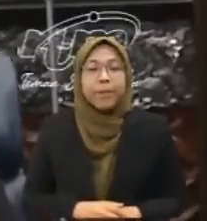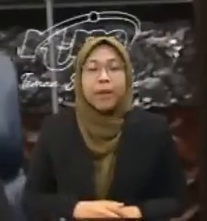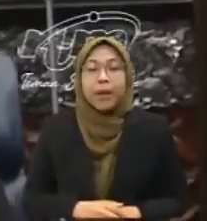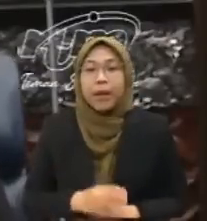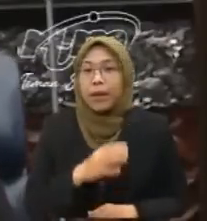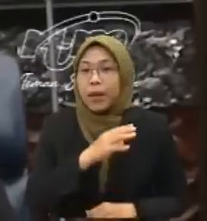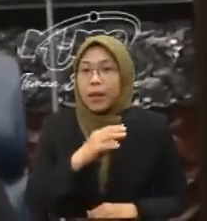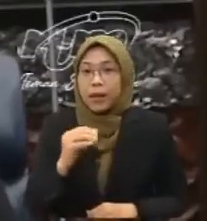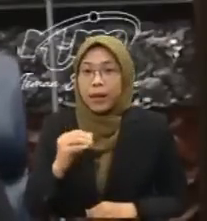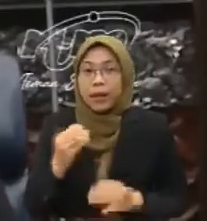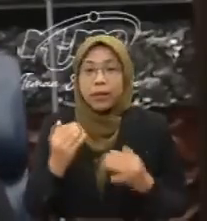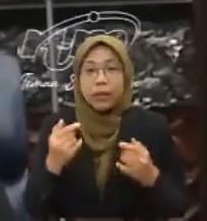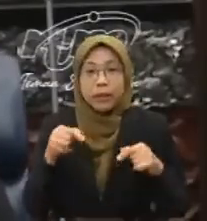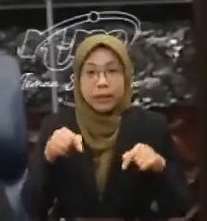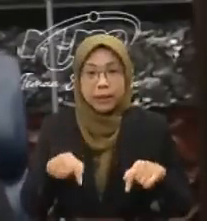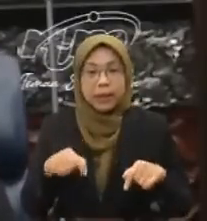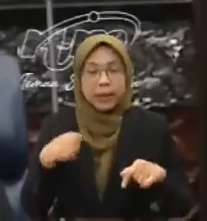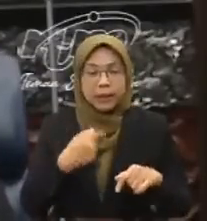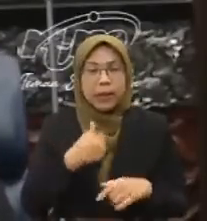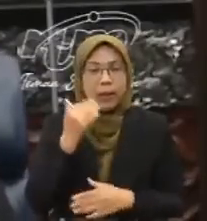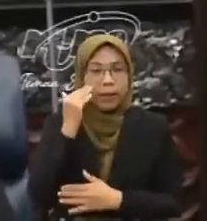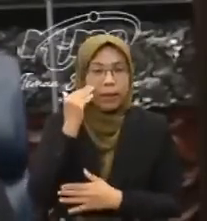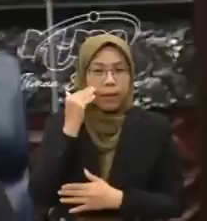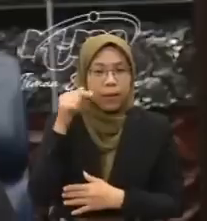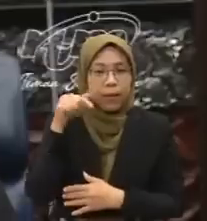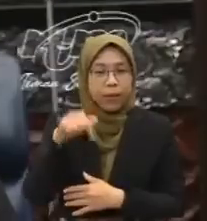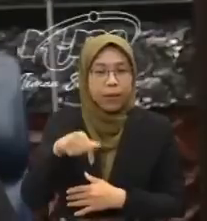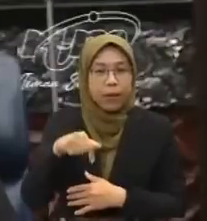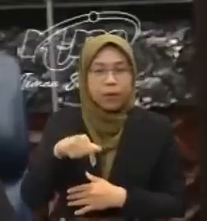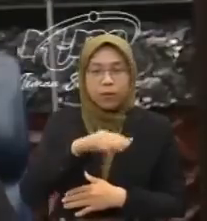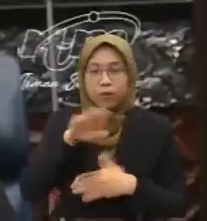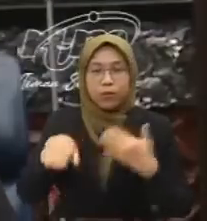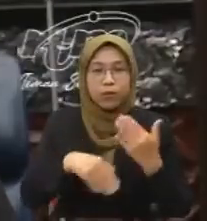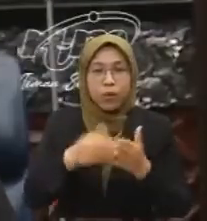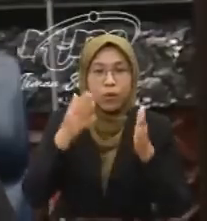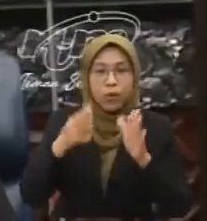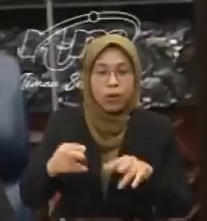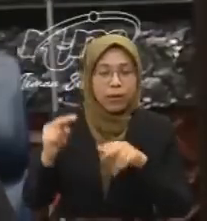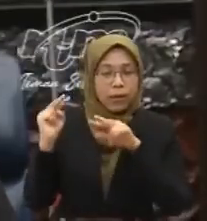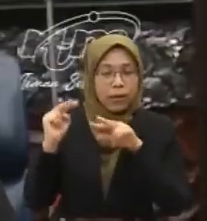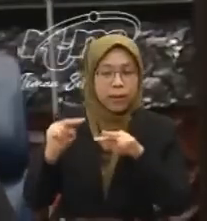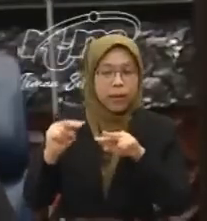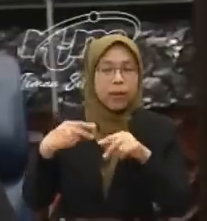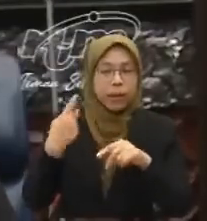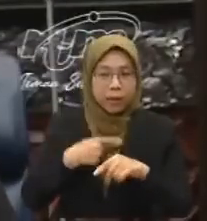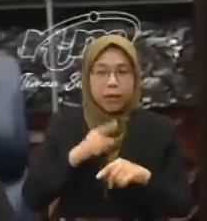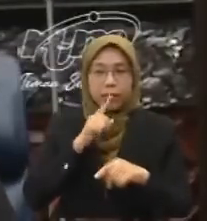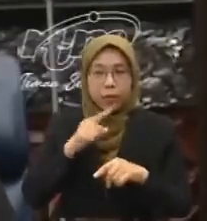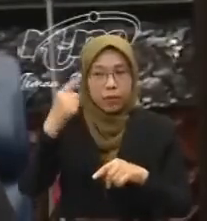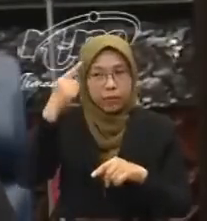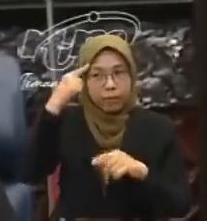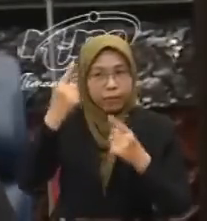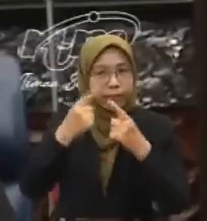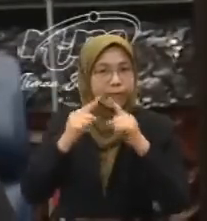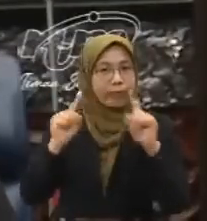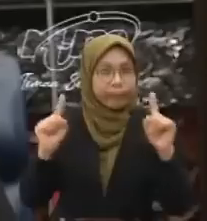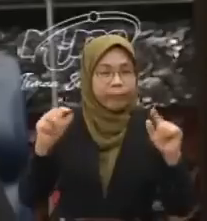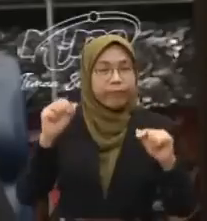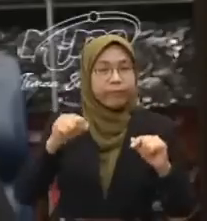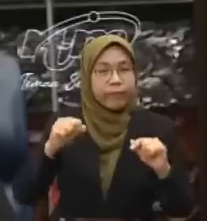karena kita tahu sidang Palem ini ditonton kita boleh berbeda pendapat boleh